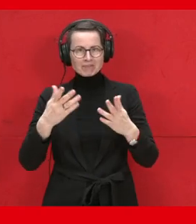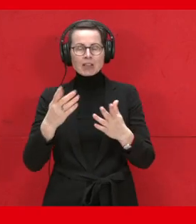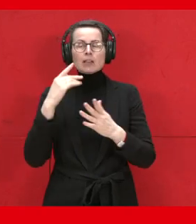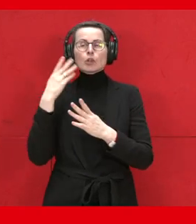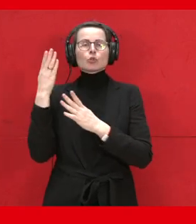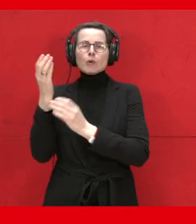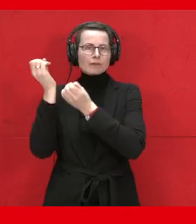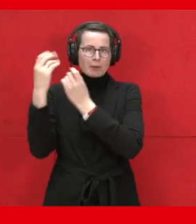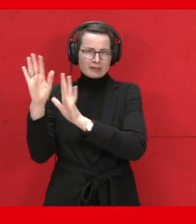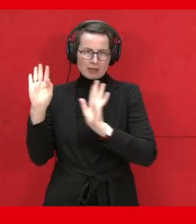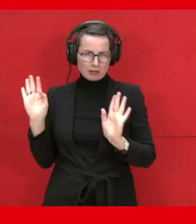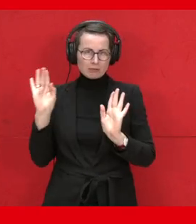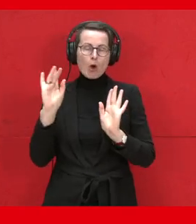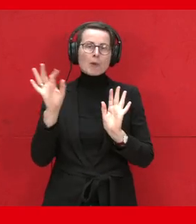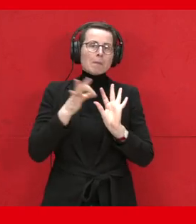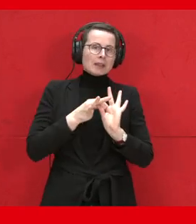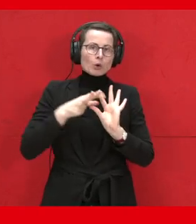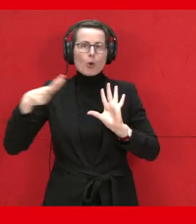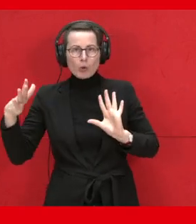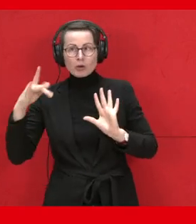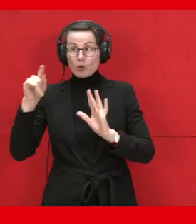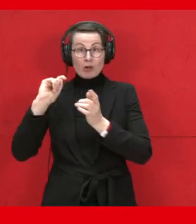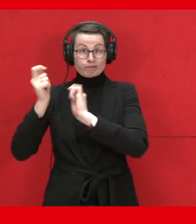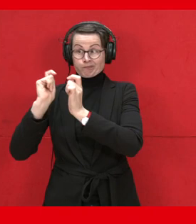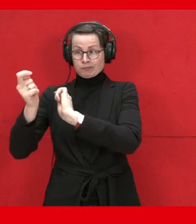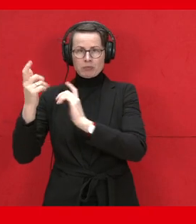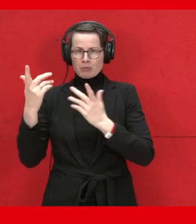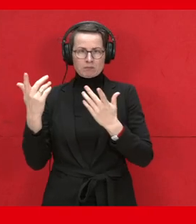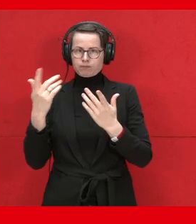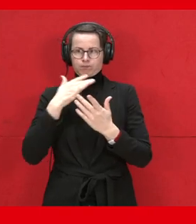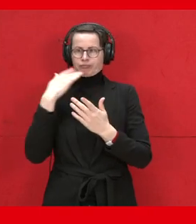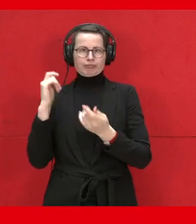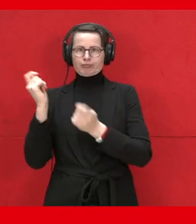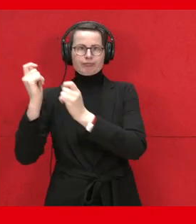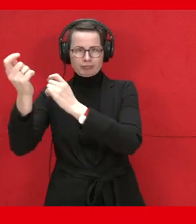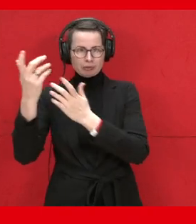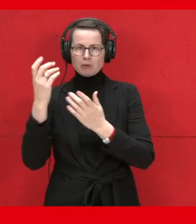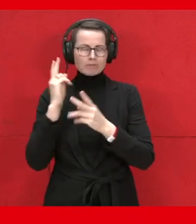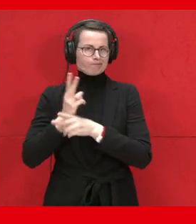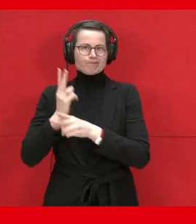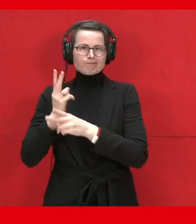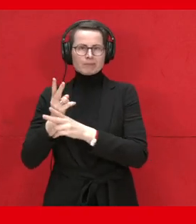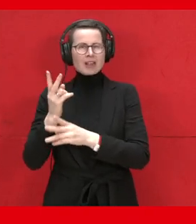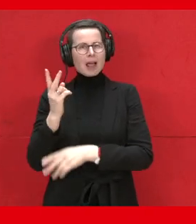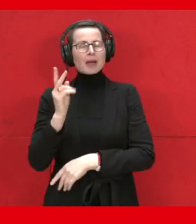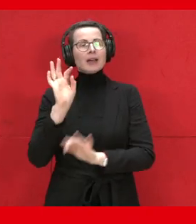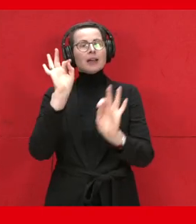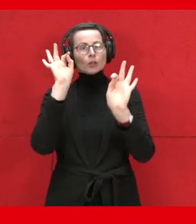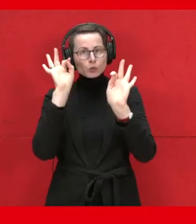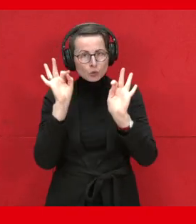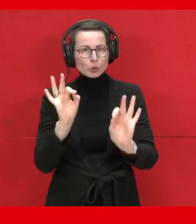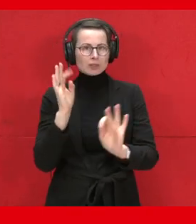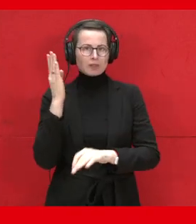Wandel, möglicherweise folgenreicher, als wir das je erlebt haben vorher, wird auch stattfinden. Aber eine gute Zukunft für